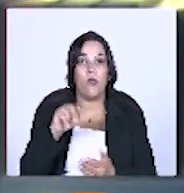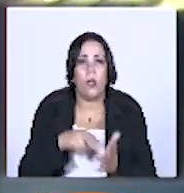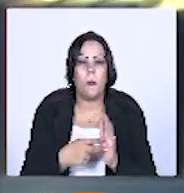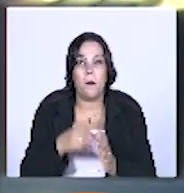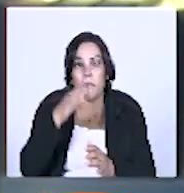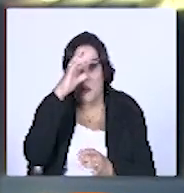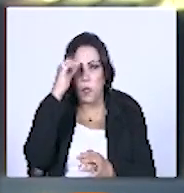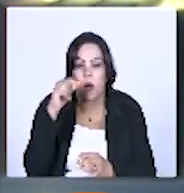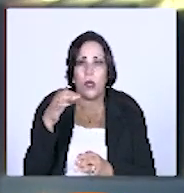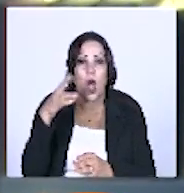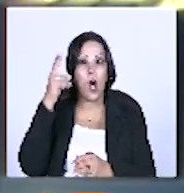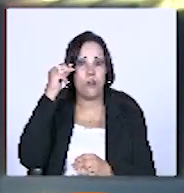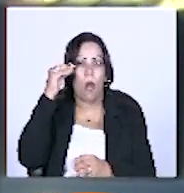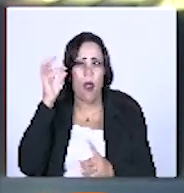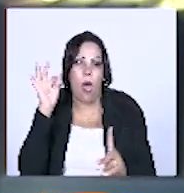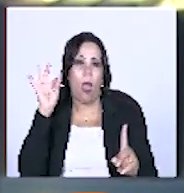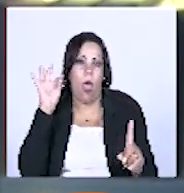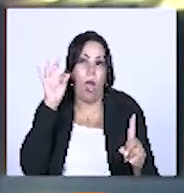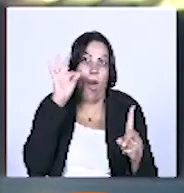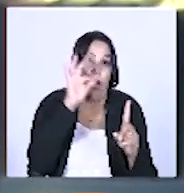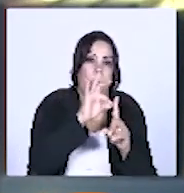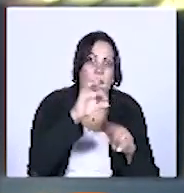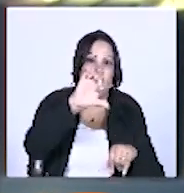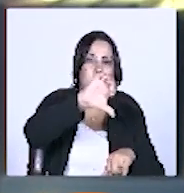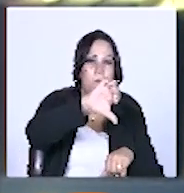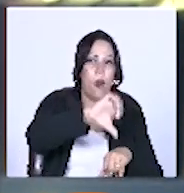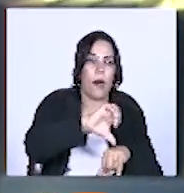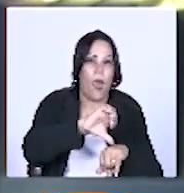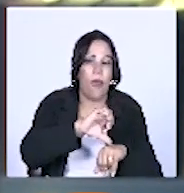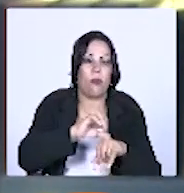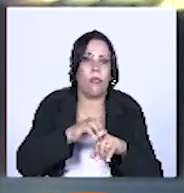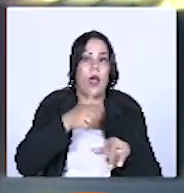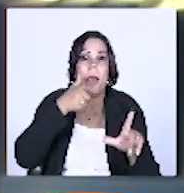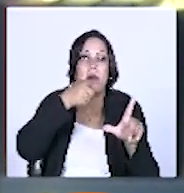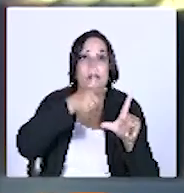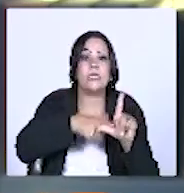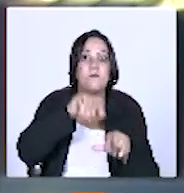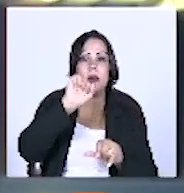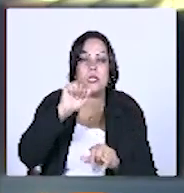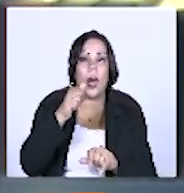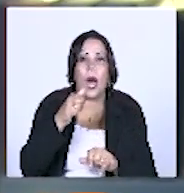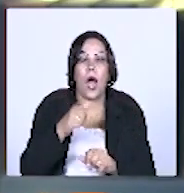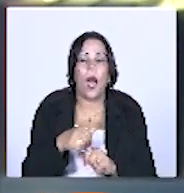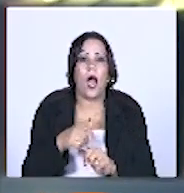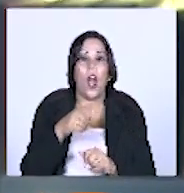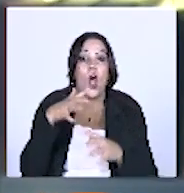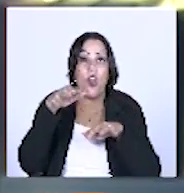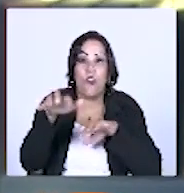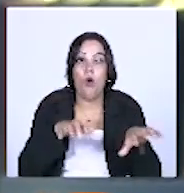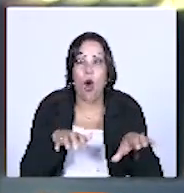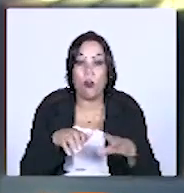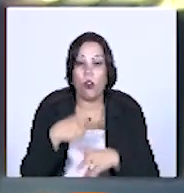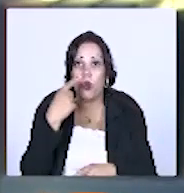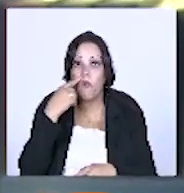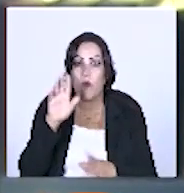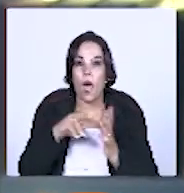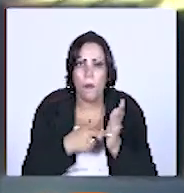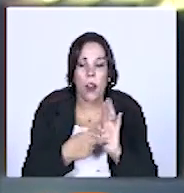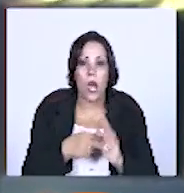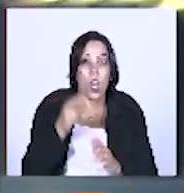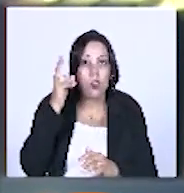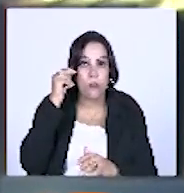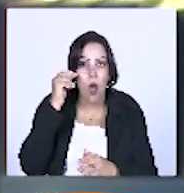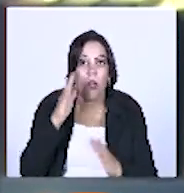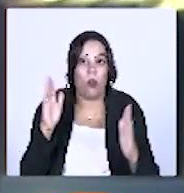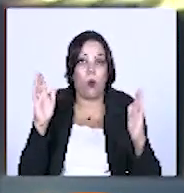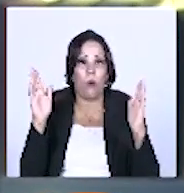اذا استهدفت اسرائيل منشات نفطيه ايرانيه زي ما المح النهارده بايدن هل اسرائيل